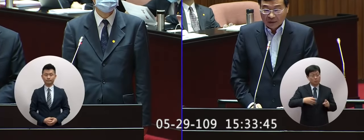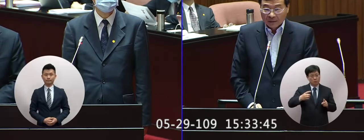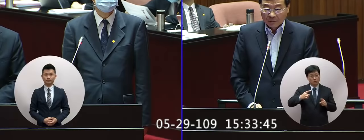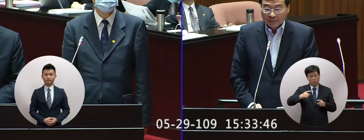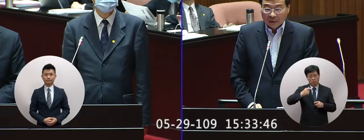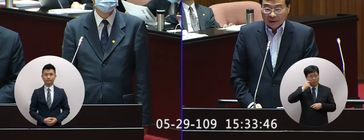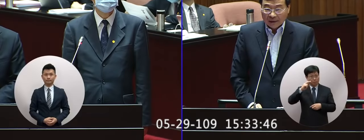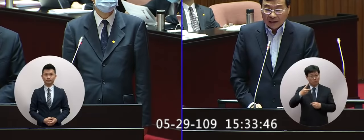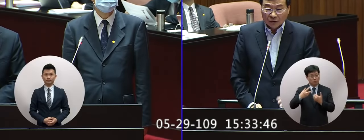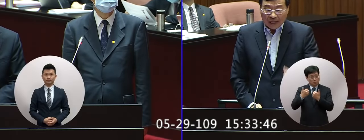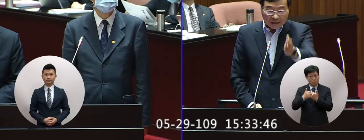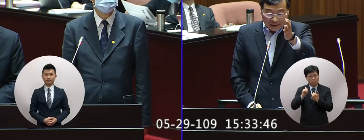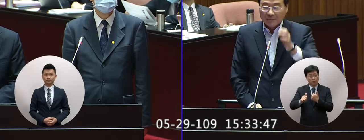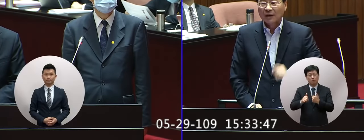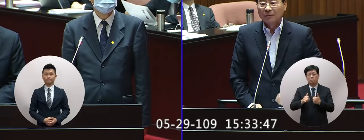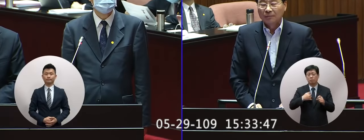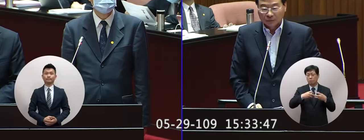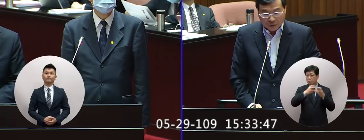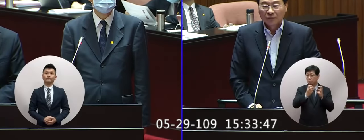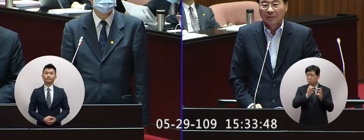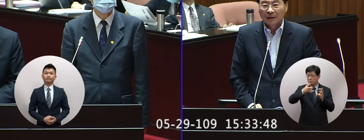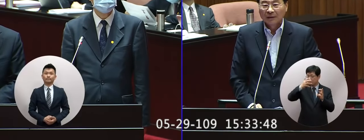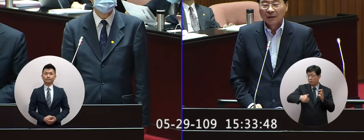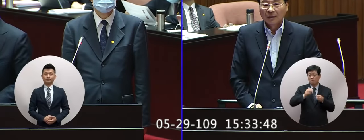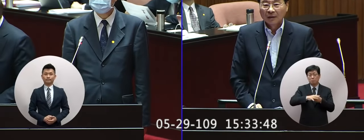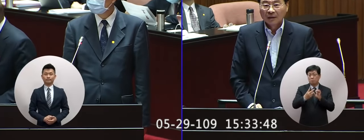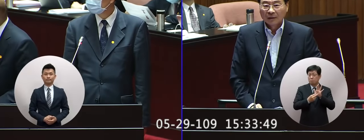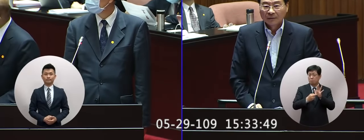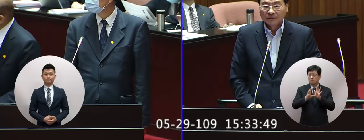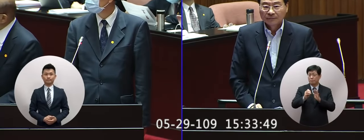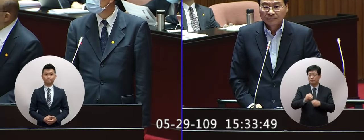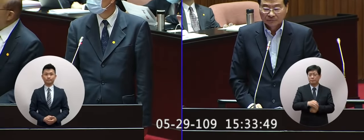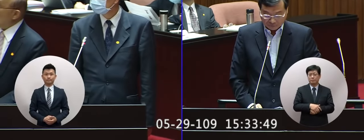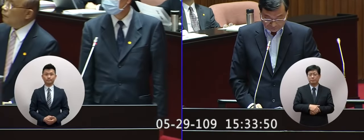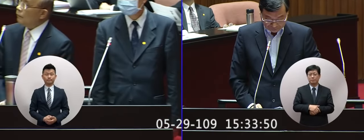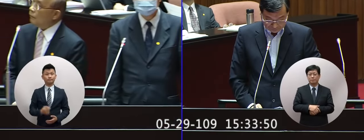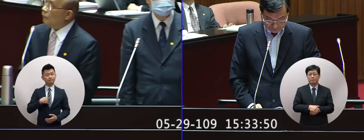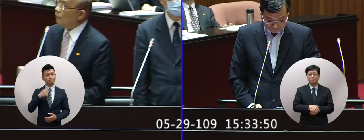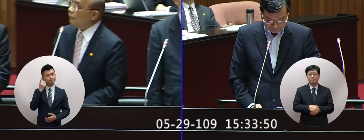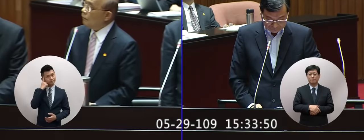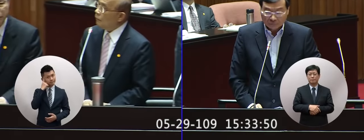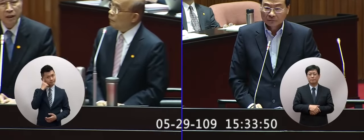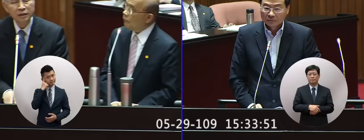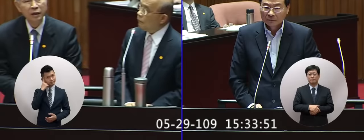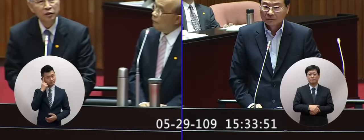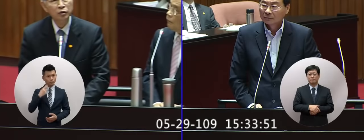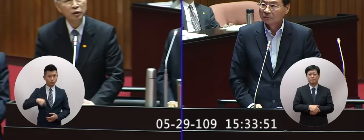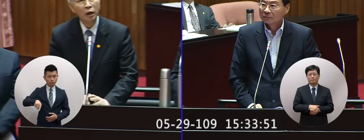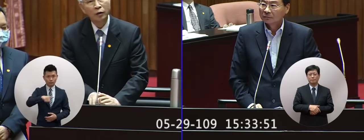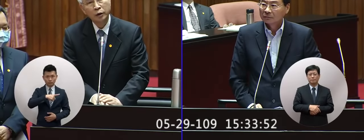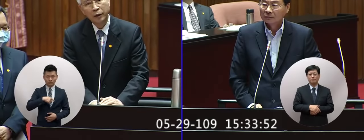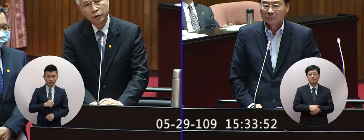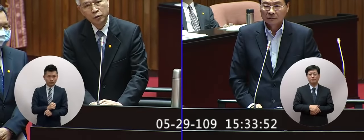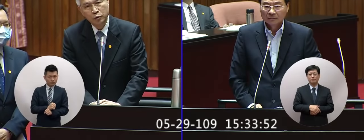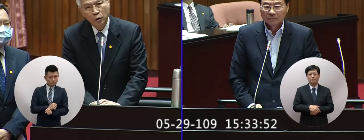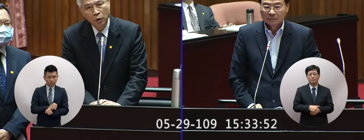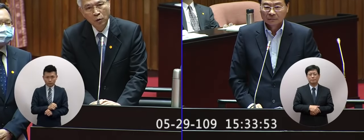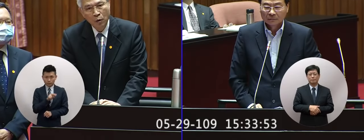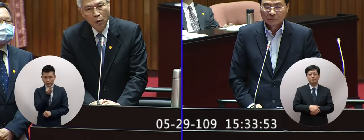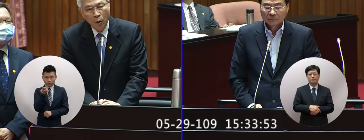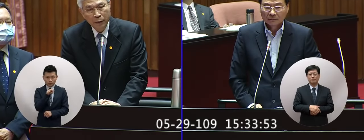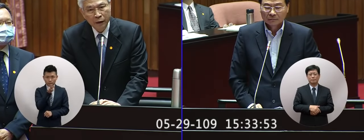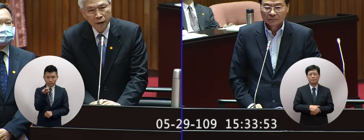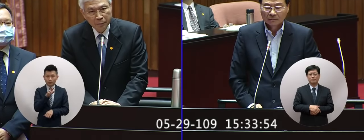会。杨总裁，你要没有补充说明？ 我想呢，我们也非常密切的注意，因为就